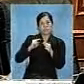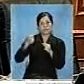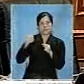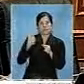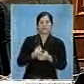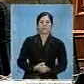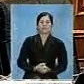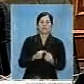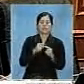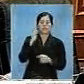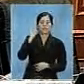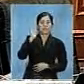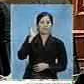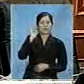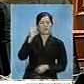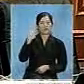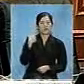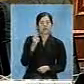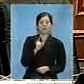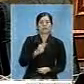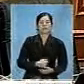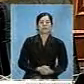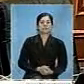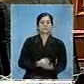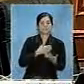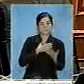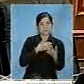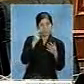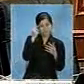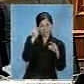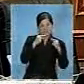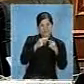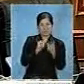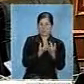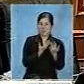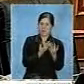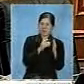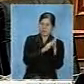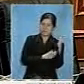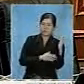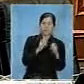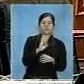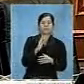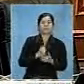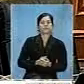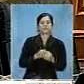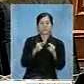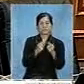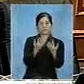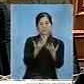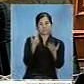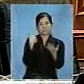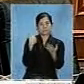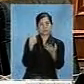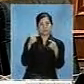กับว่าผมเองจะพยายามประวิงเรื่องนี้ไว้เพื่อดูแลผู้ที่เป็นในทุนที่มีทรัพย์สินมีจำน